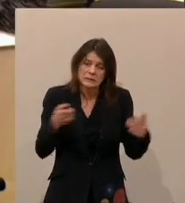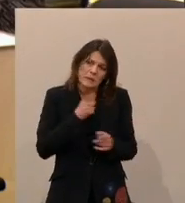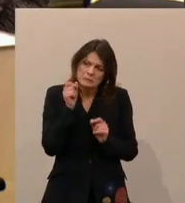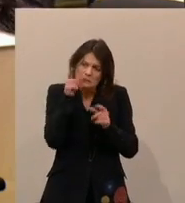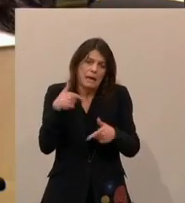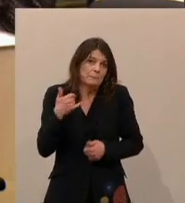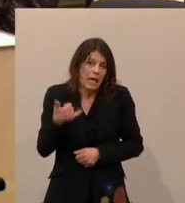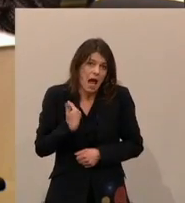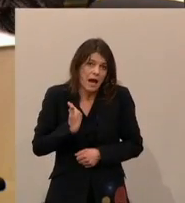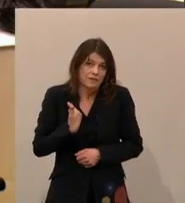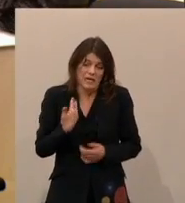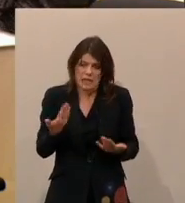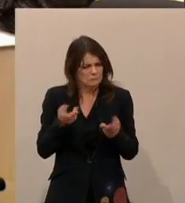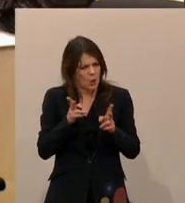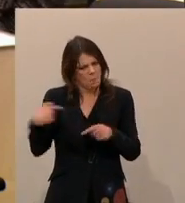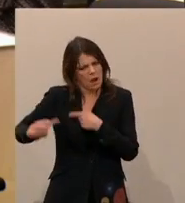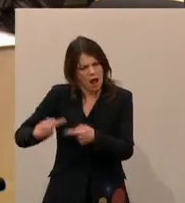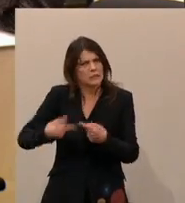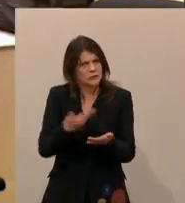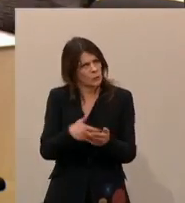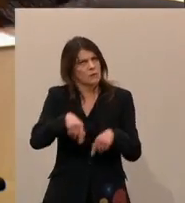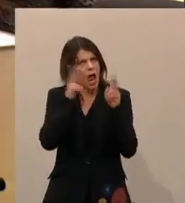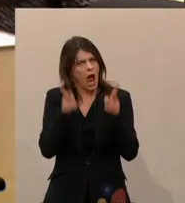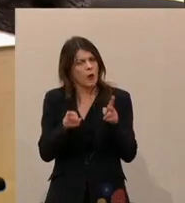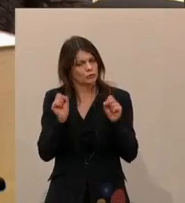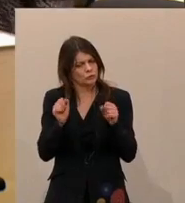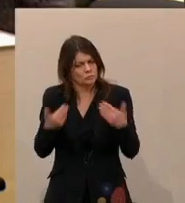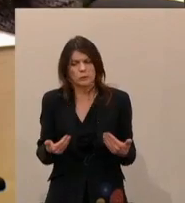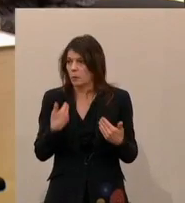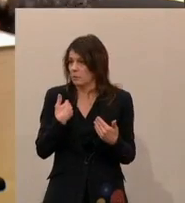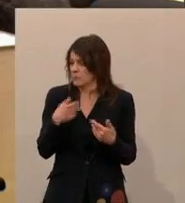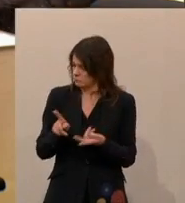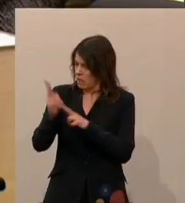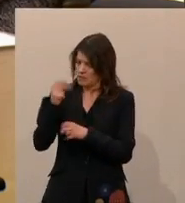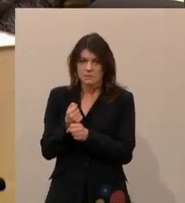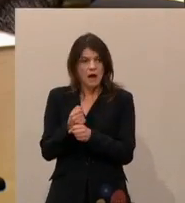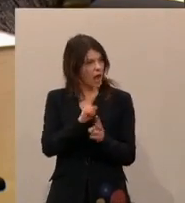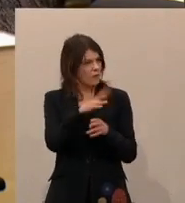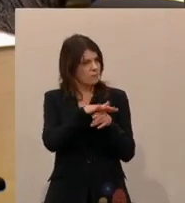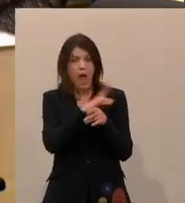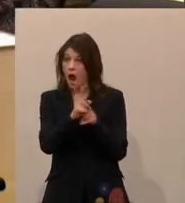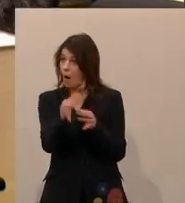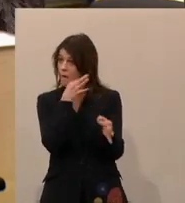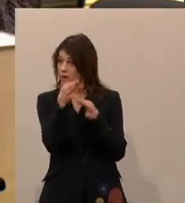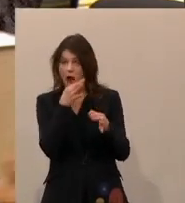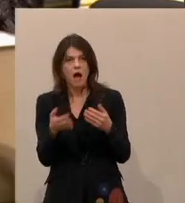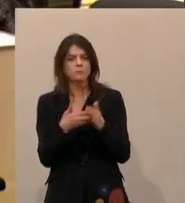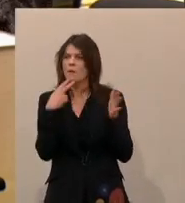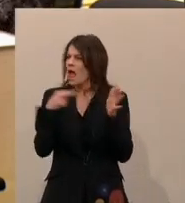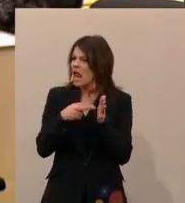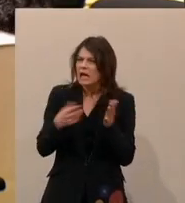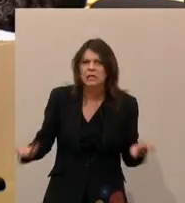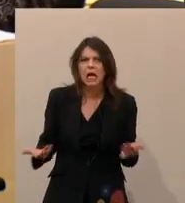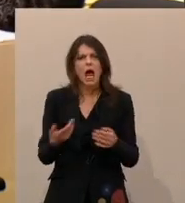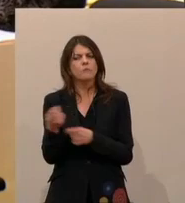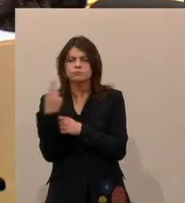ein wenig, weil es ganz gegen die Gewohnheit ansonsten in diesem Haus ist. Denn wir werden ja auch in anderen Bereichen gefragt. Wir werden gefragt, wann es um Elektriker geht.